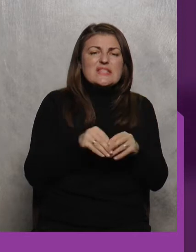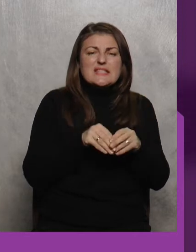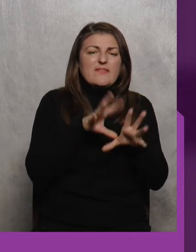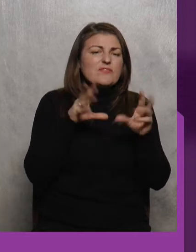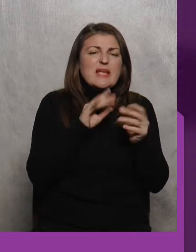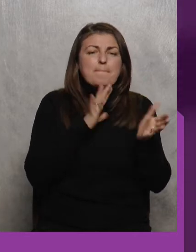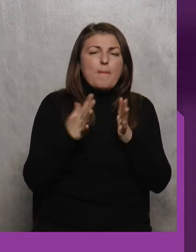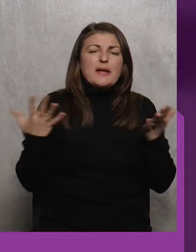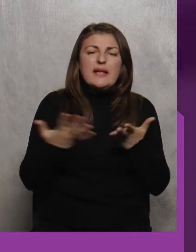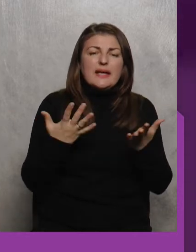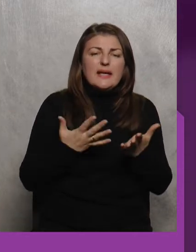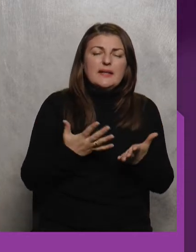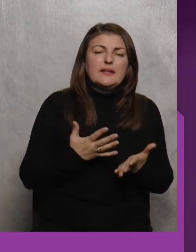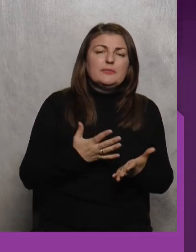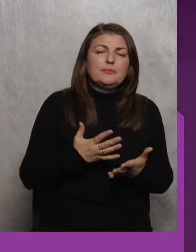всі моменти, які